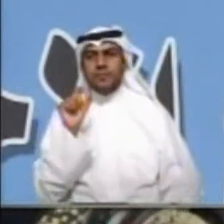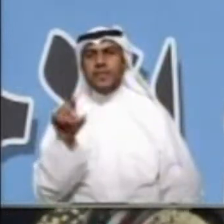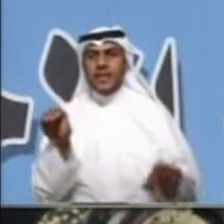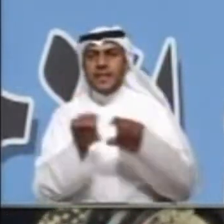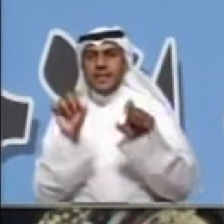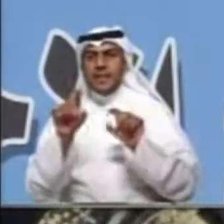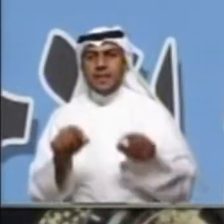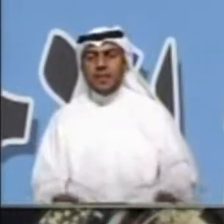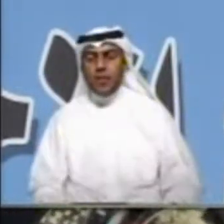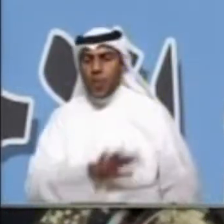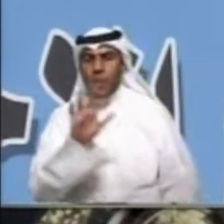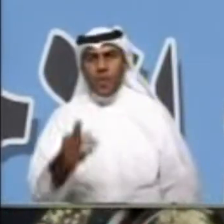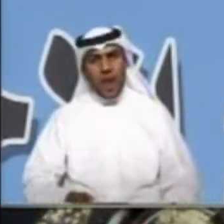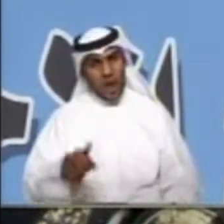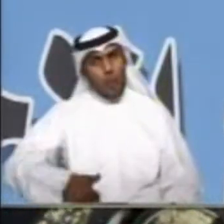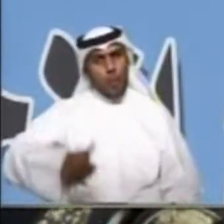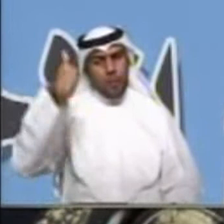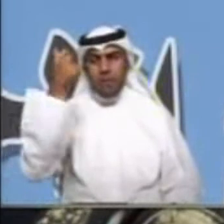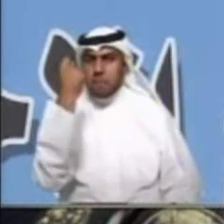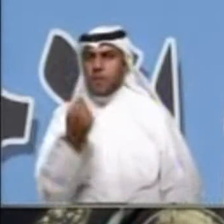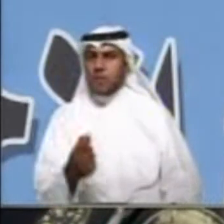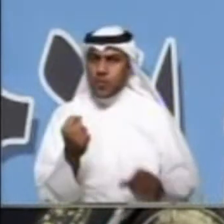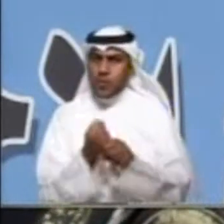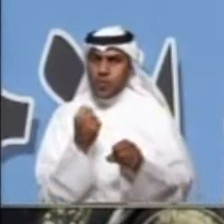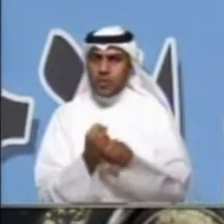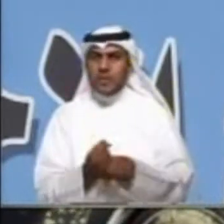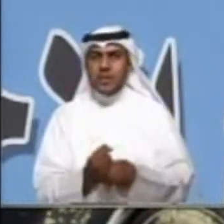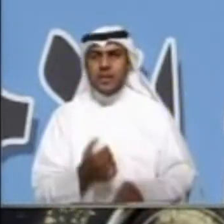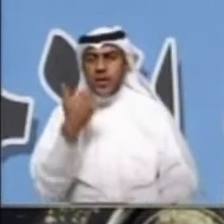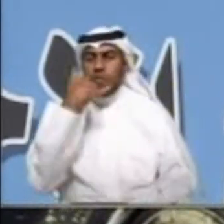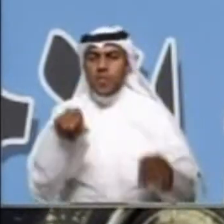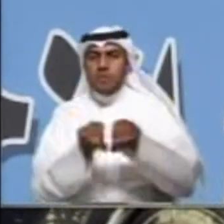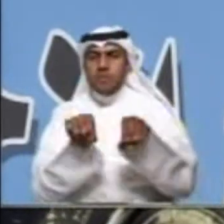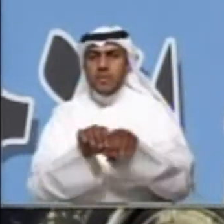آخرها منطقة صباح الأحمد، وكلها وصلت لها خدمة الفايبر أوبتيك.